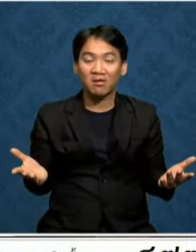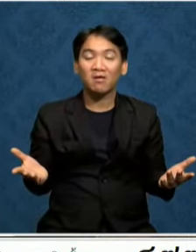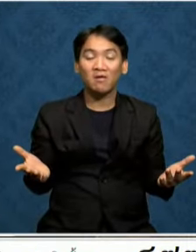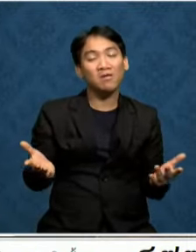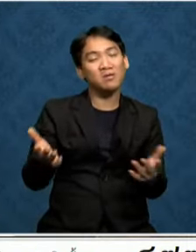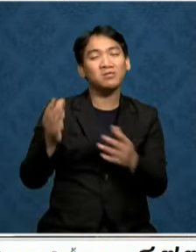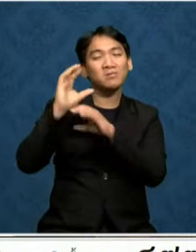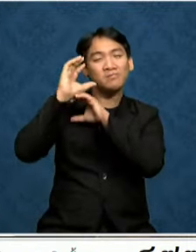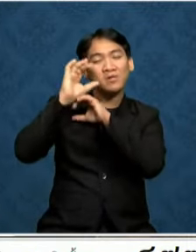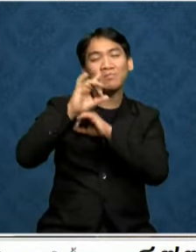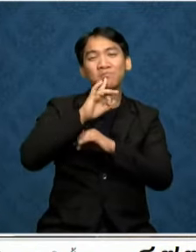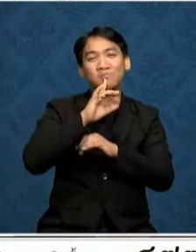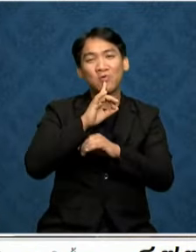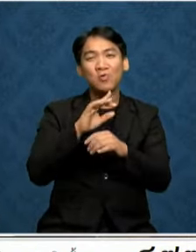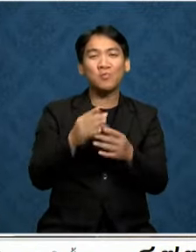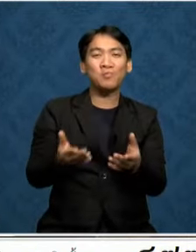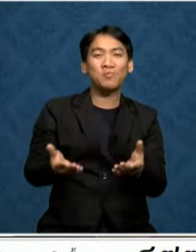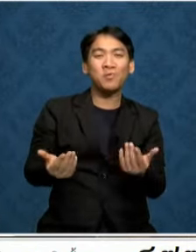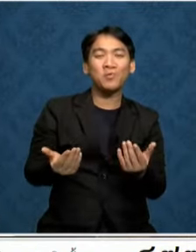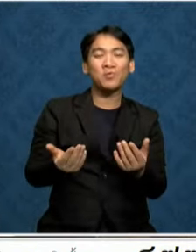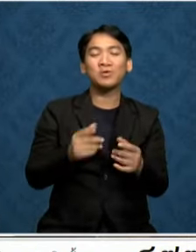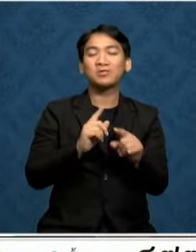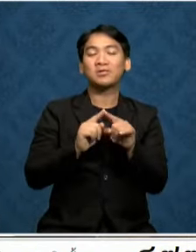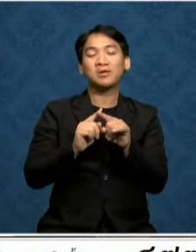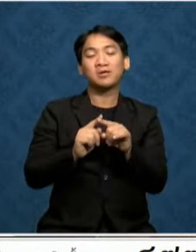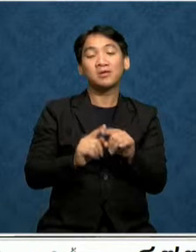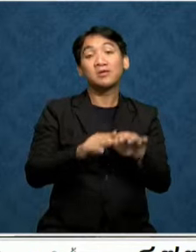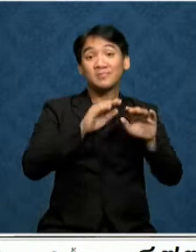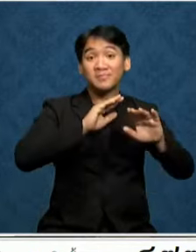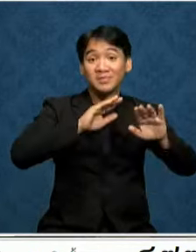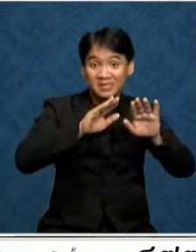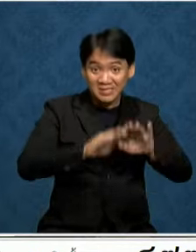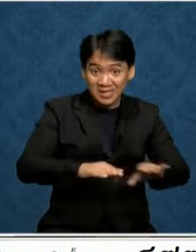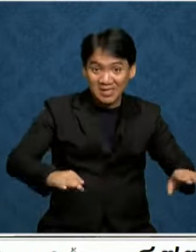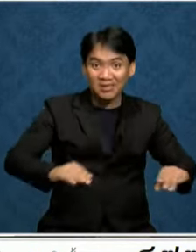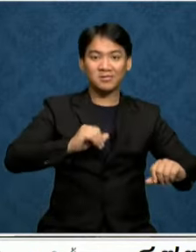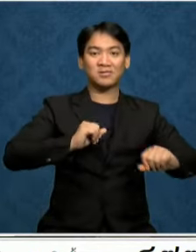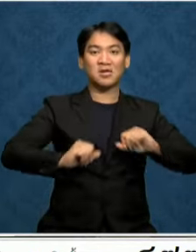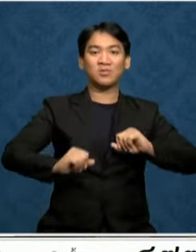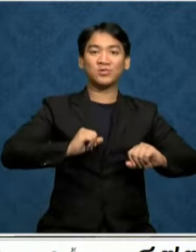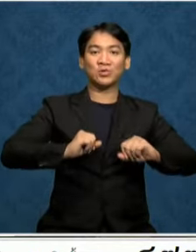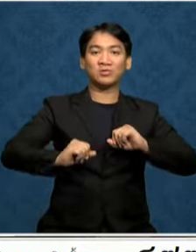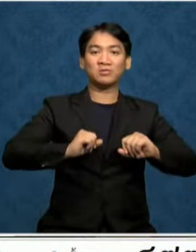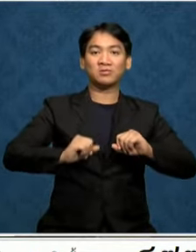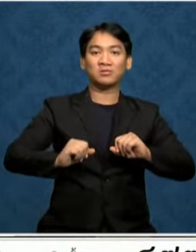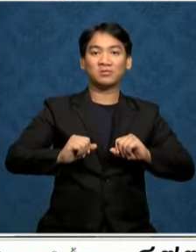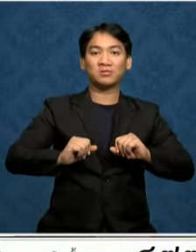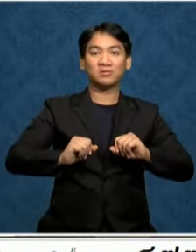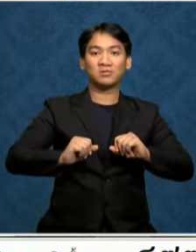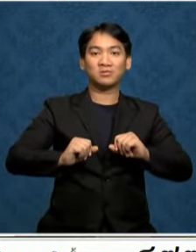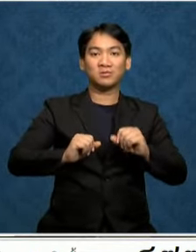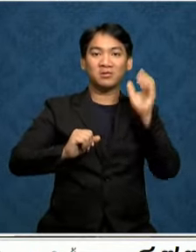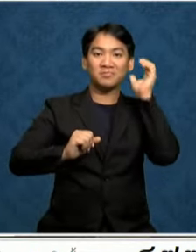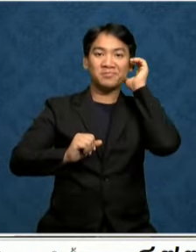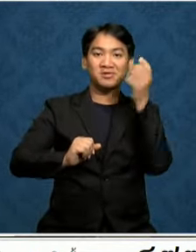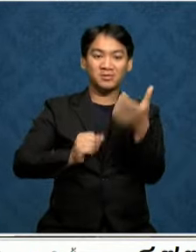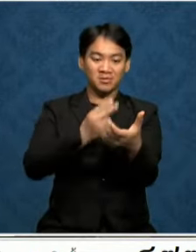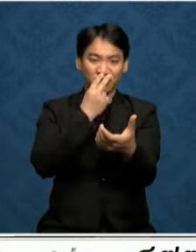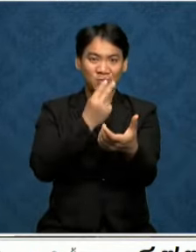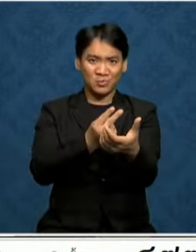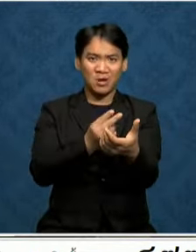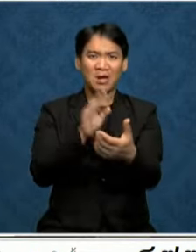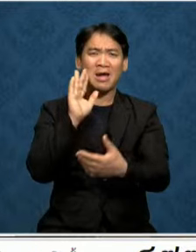คอยู่ได้นะครับเรื่องเด็กและเยาวชนครับก็ถึงบอกไงครับว่าเรื่องนี้ครับมันห้ามไม่ได้เนาะก็สุดท้ายเนี่ยเราสร้